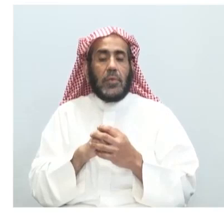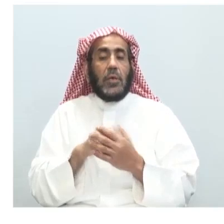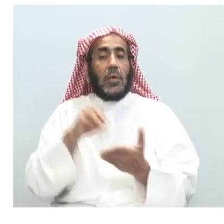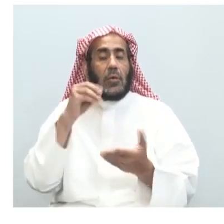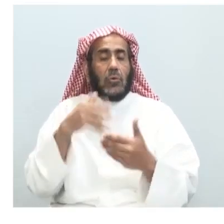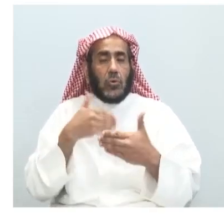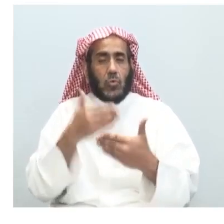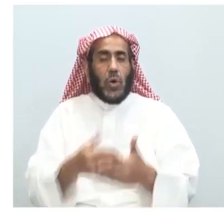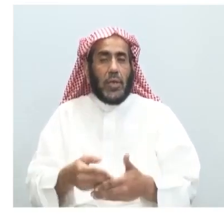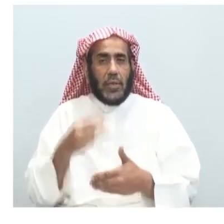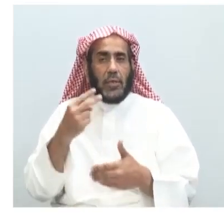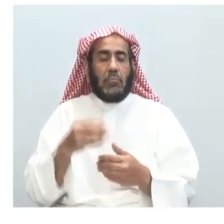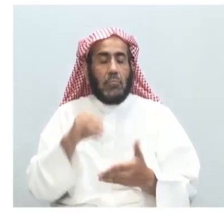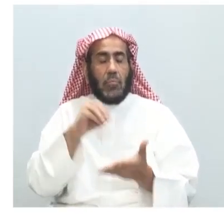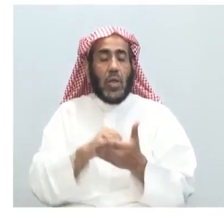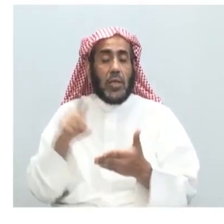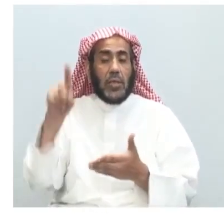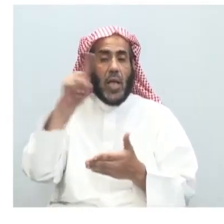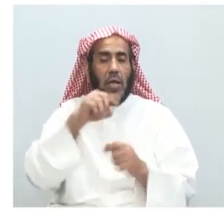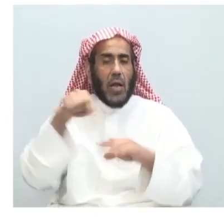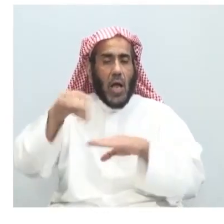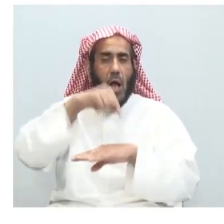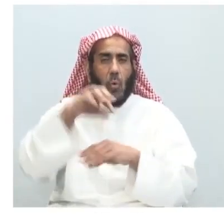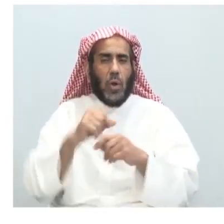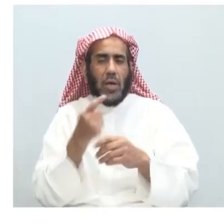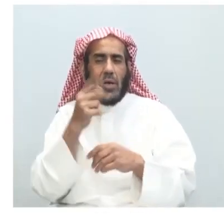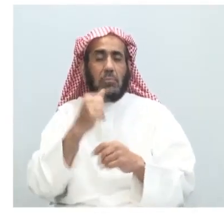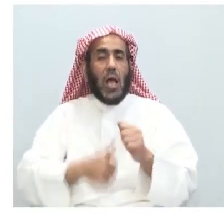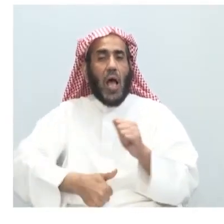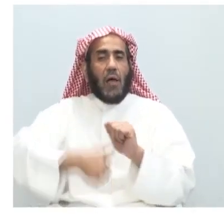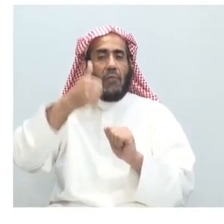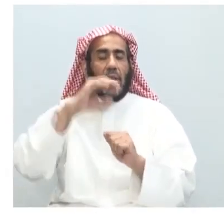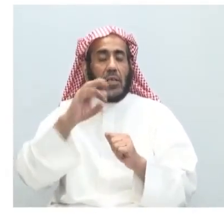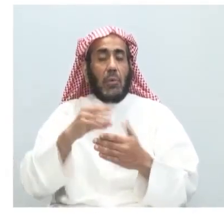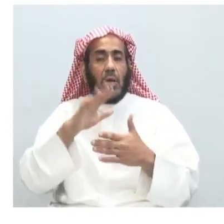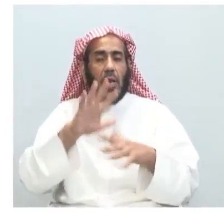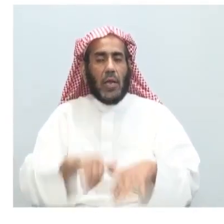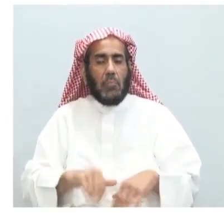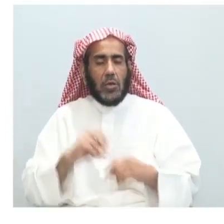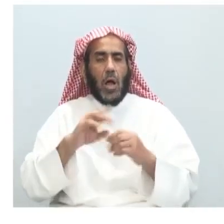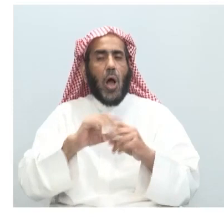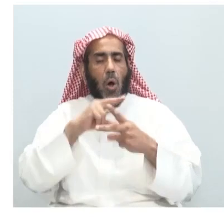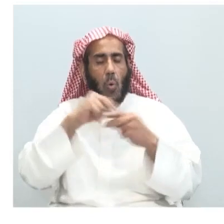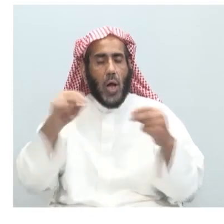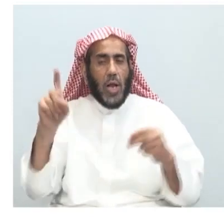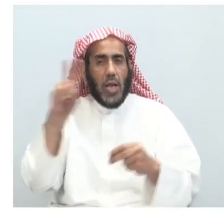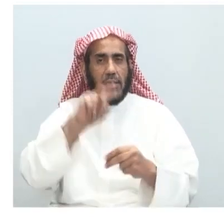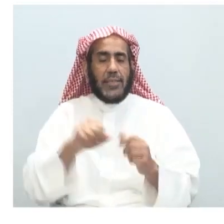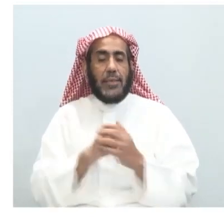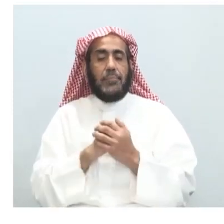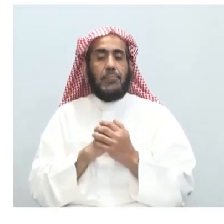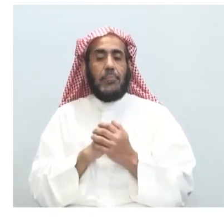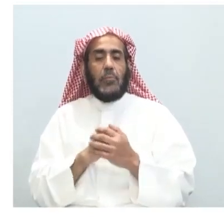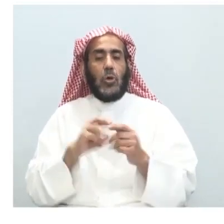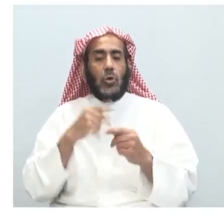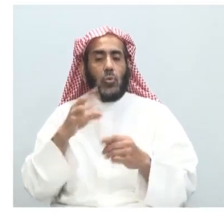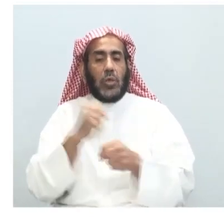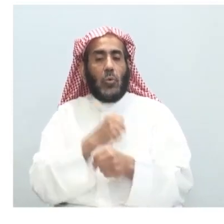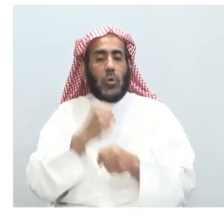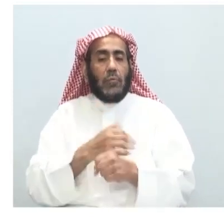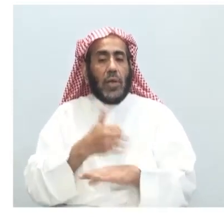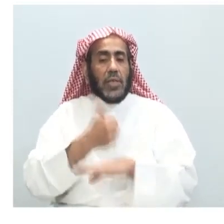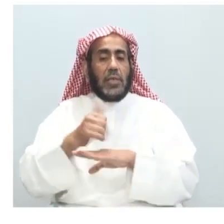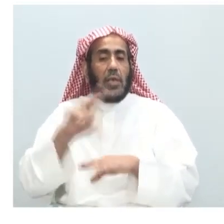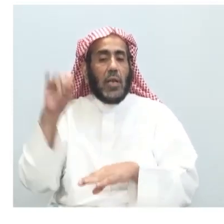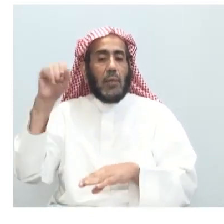ننتقل للسؤال التالي ضع دائره حول رمز افضل اجابه لاكمال الجمل او حل الاسئله التاليه تعد الوظيفه